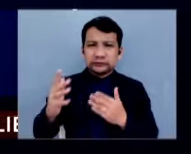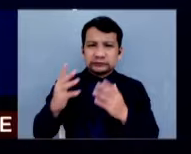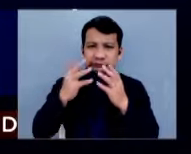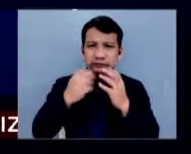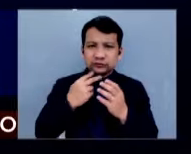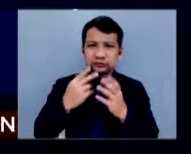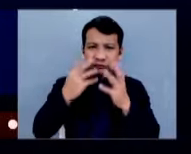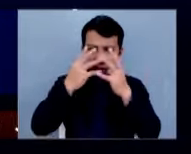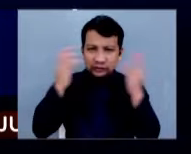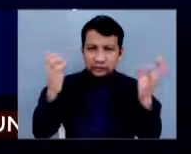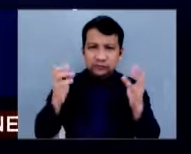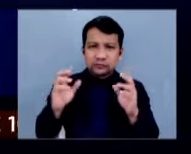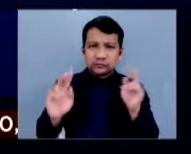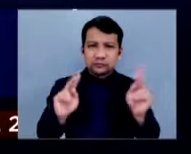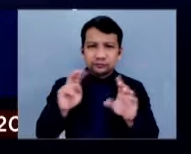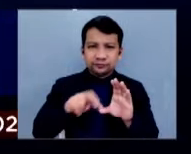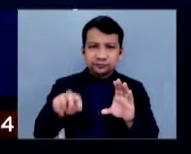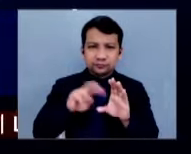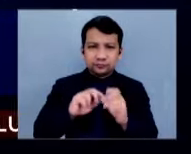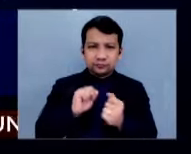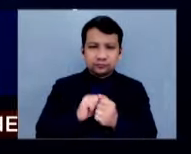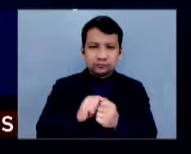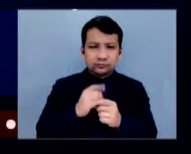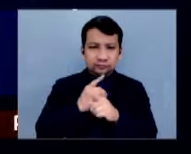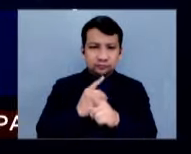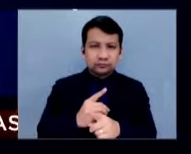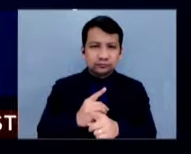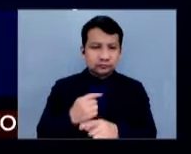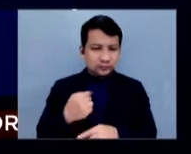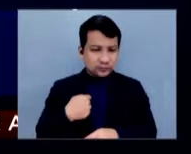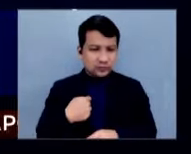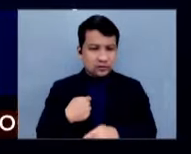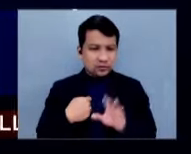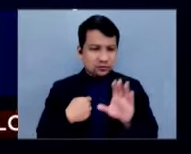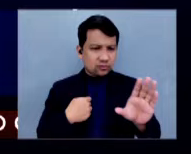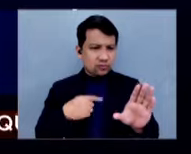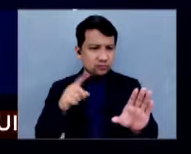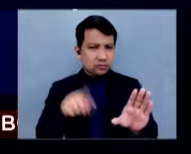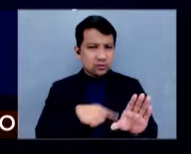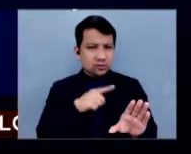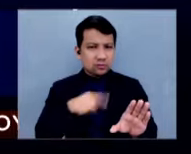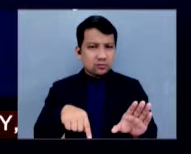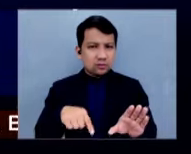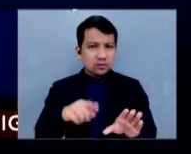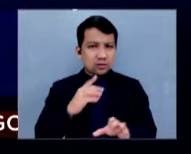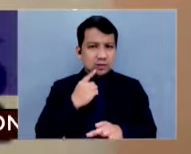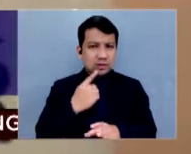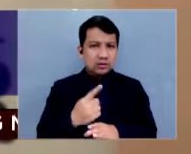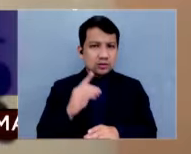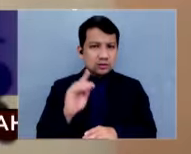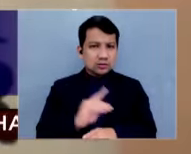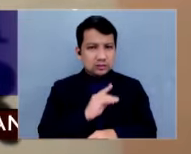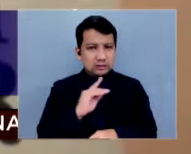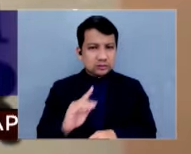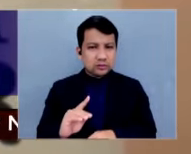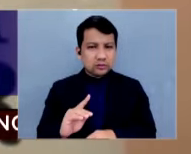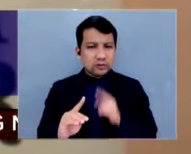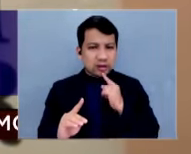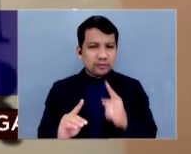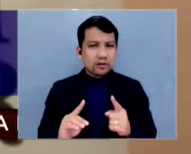yung mga kapwa ko po pasahero, pinagtanggol na po ako na sinabi, bawal po yan tatay ang sinasabi po ninyo. Diskriminasyon po